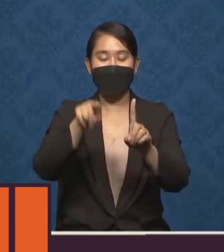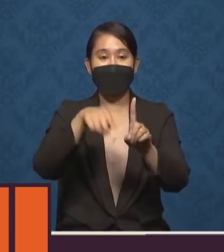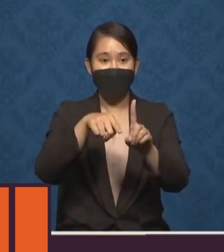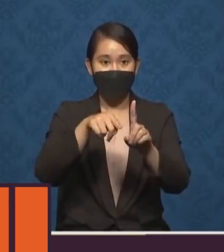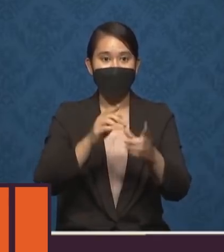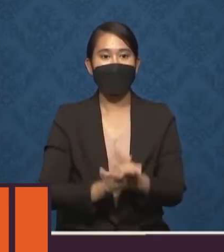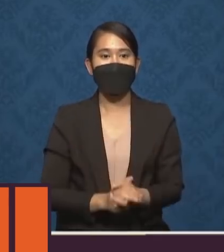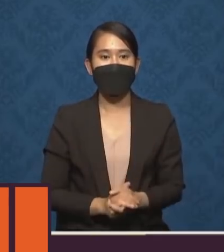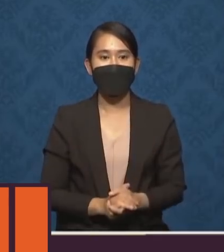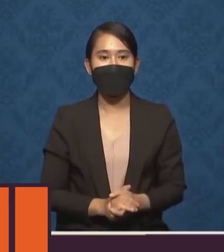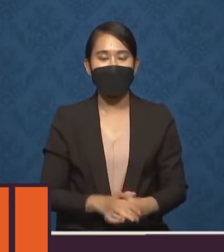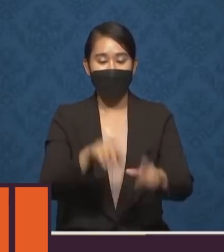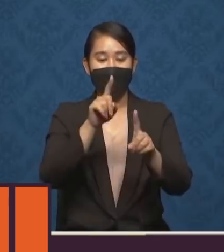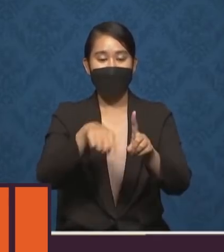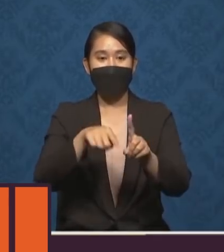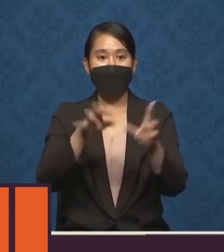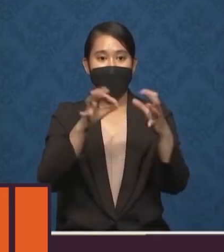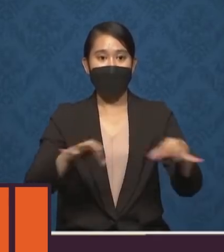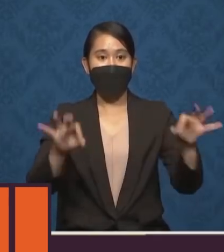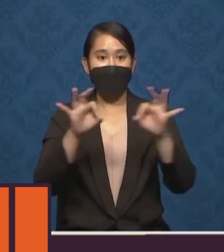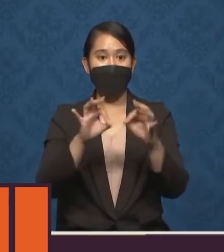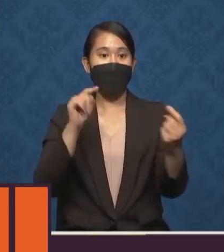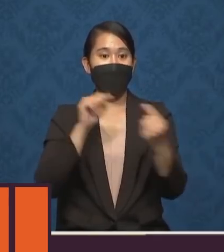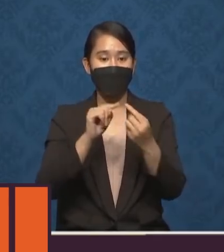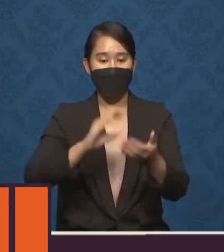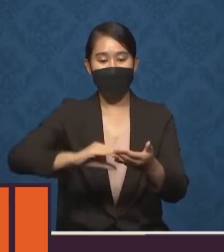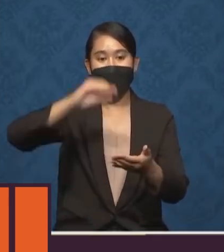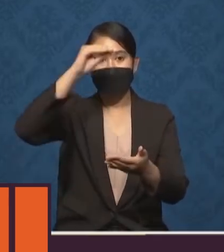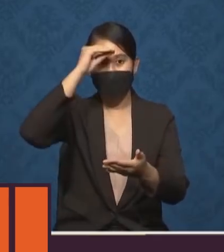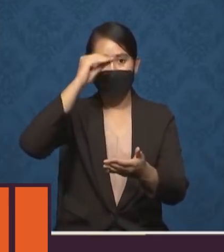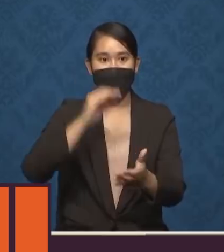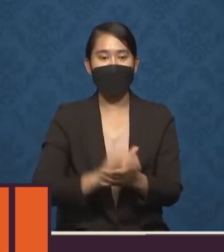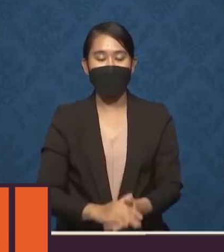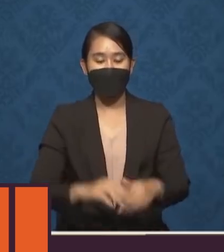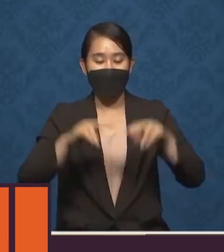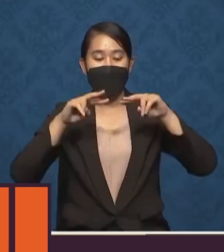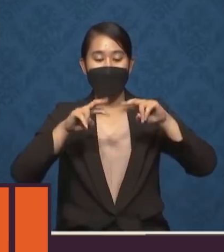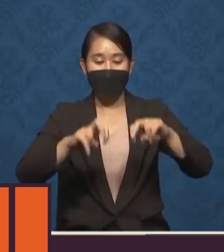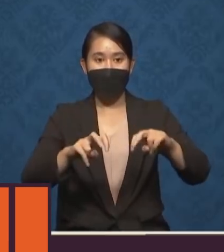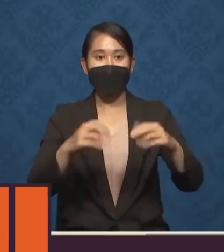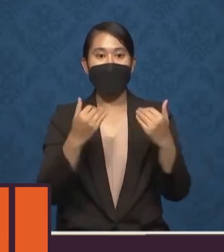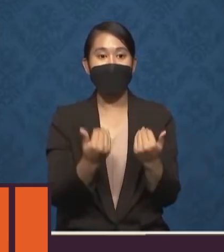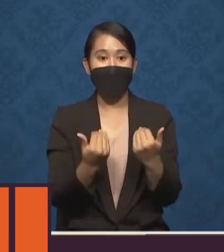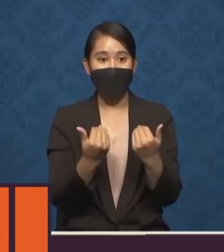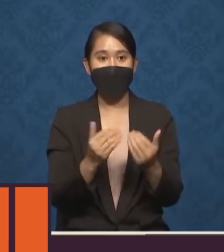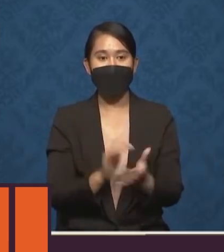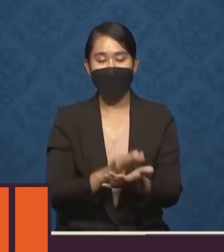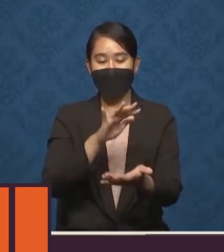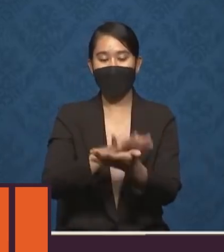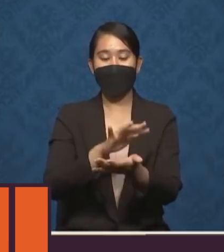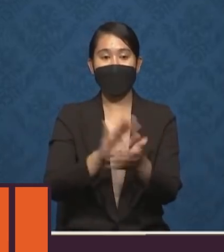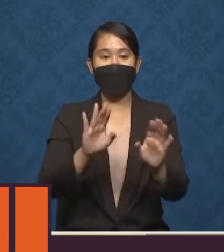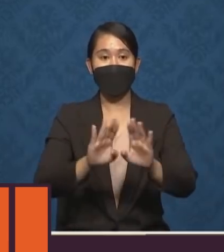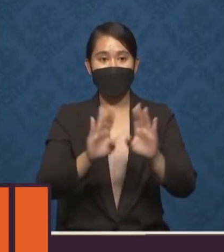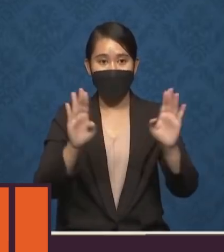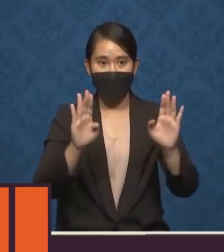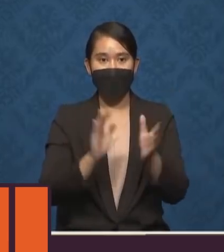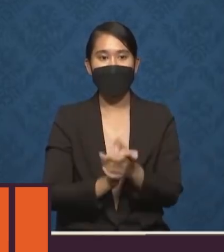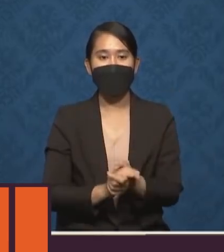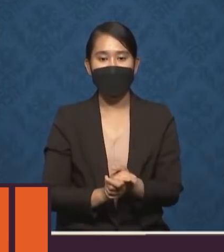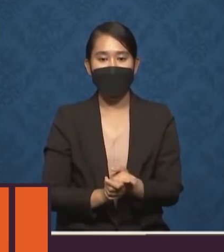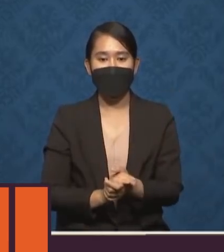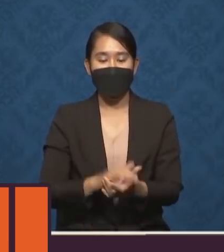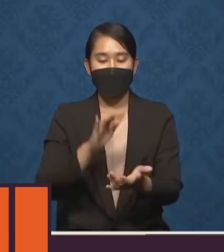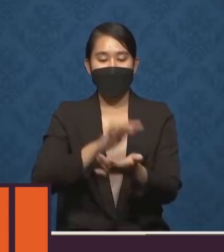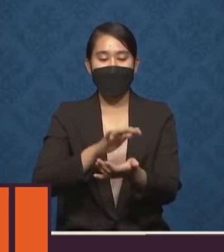เขาให้สำคัญความสำคัญกับการศึกษาจากผลการศึกษาวิจัยล่าสุดพัฒนาทันการเปิดโรงเรียนการปรับเรียน